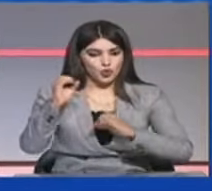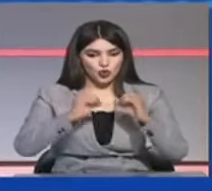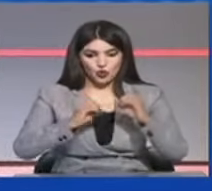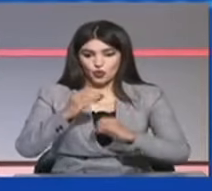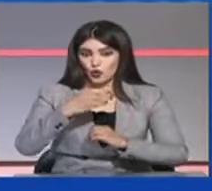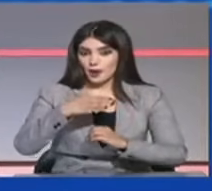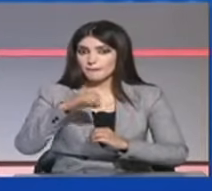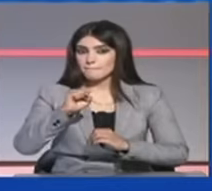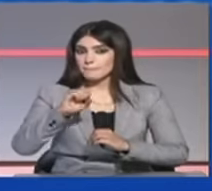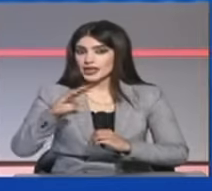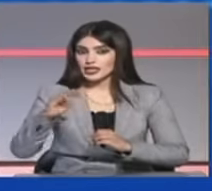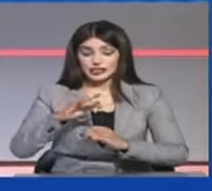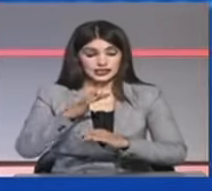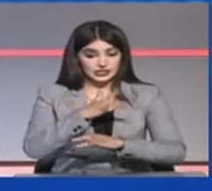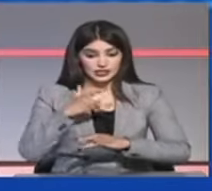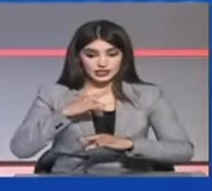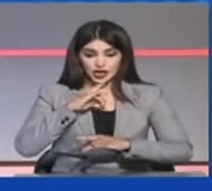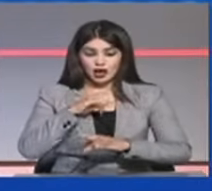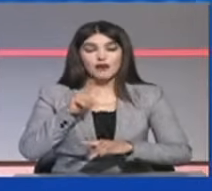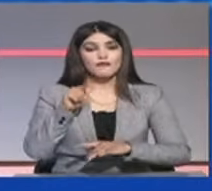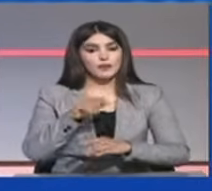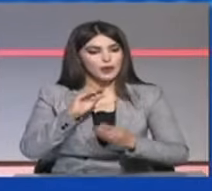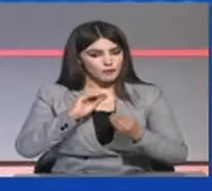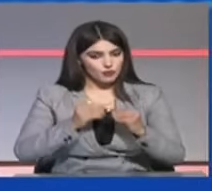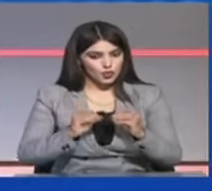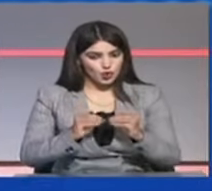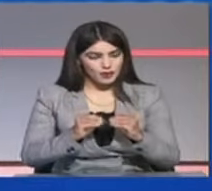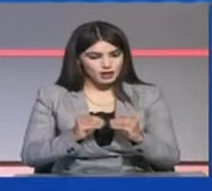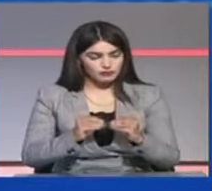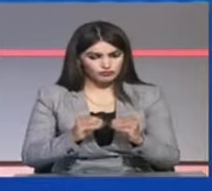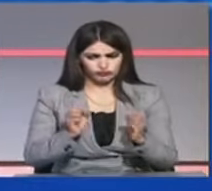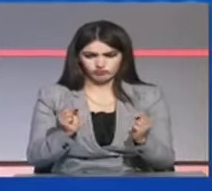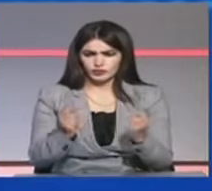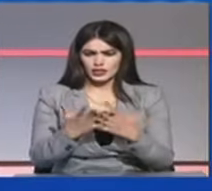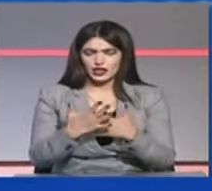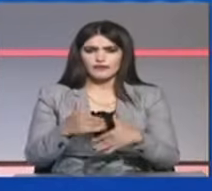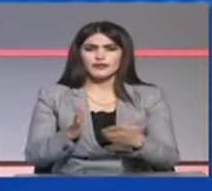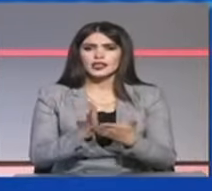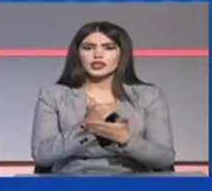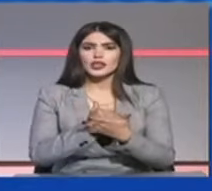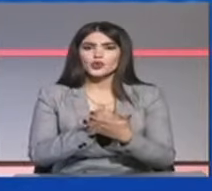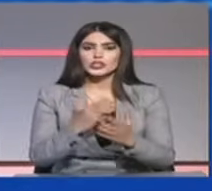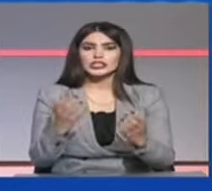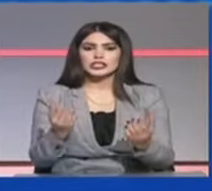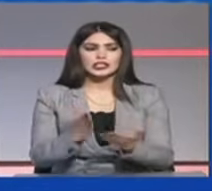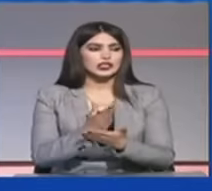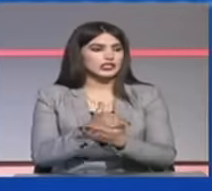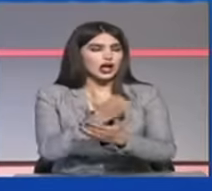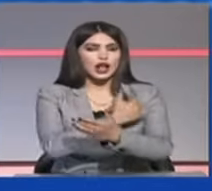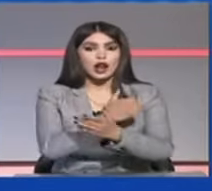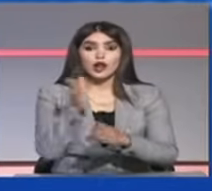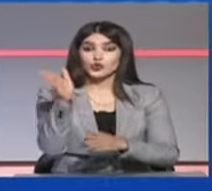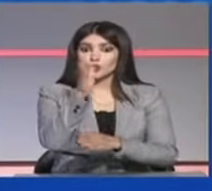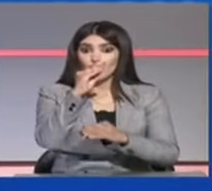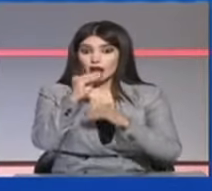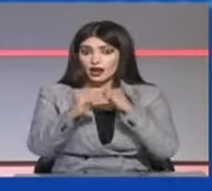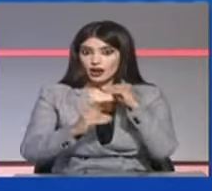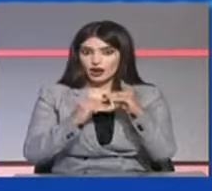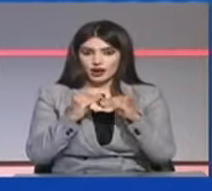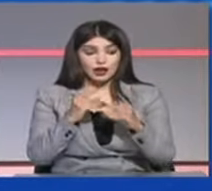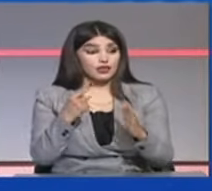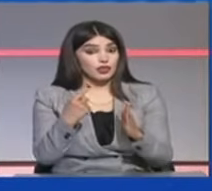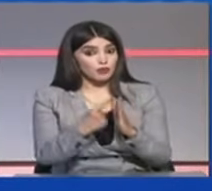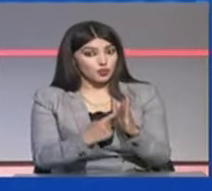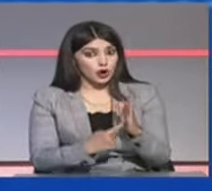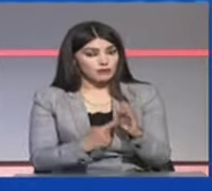العالميه وجود خلل في اليه توزيع جرعات اللقاح على دول العالم الامر الذي